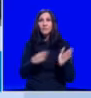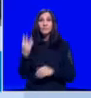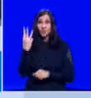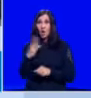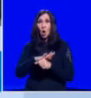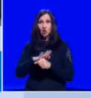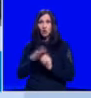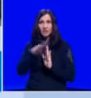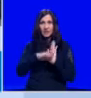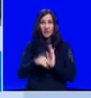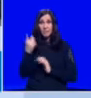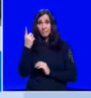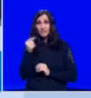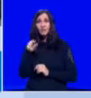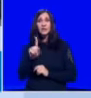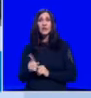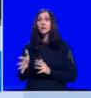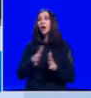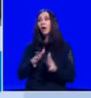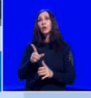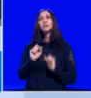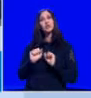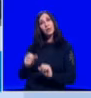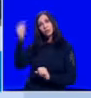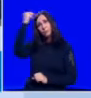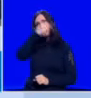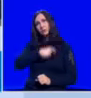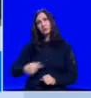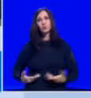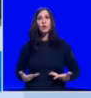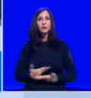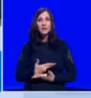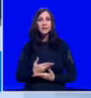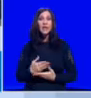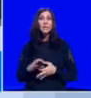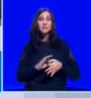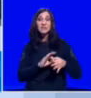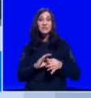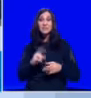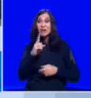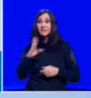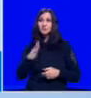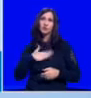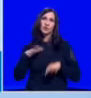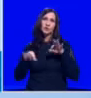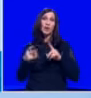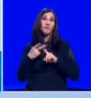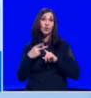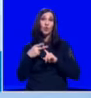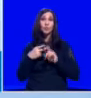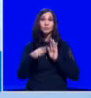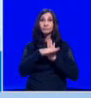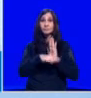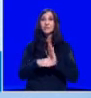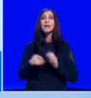Три основни критерия. Първият критерий, това трябва да са хора, които да защитават българските национални интереси и да са зависими само единствено от своите избиратели. Вторият критерий, да